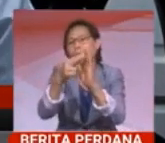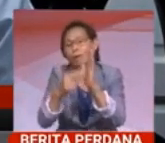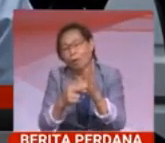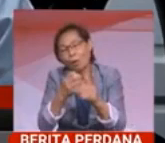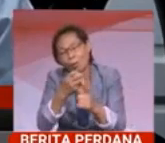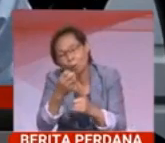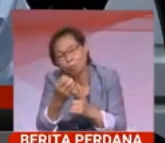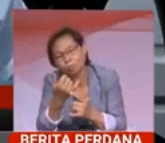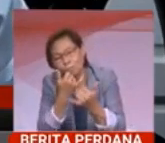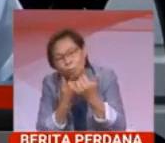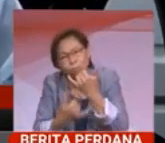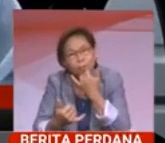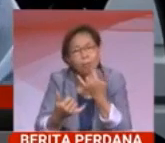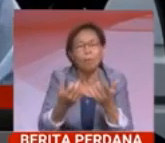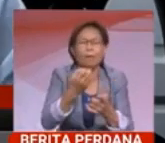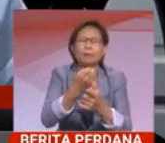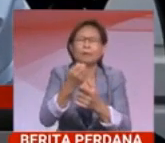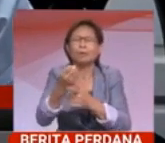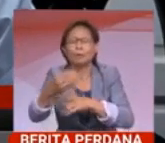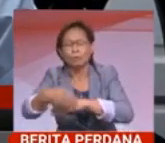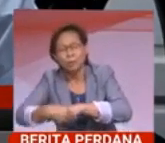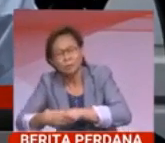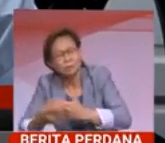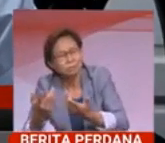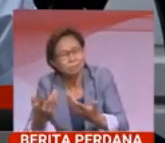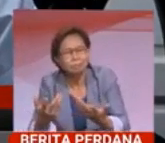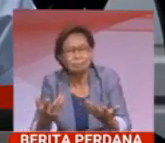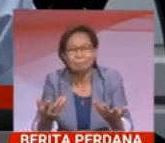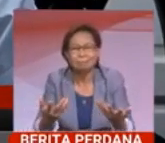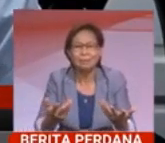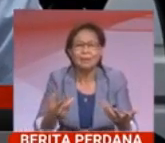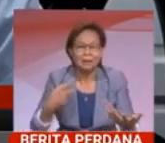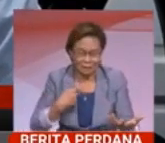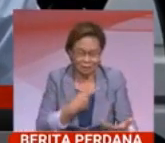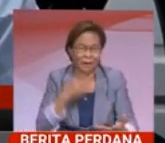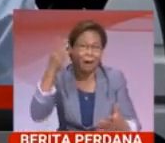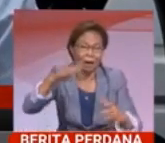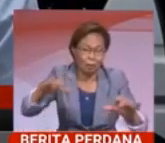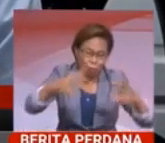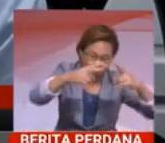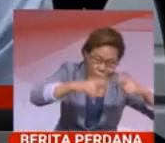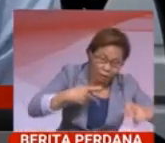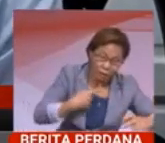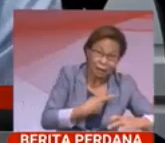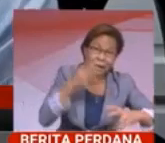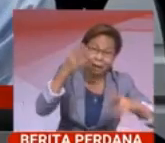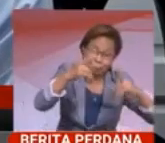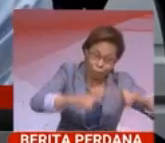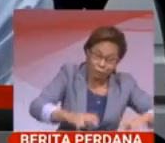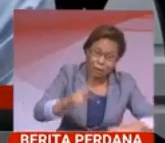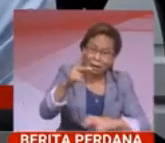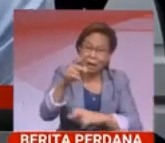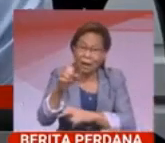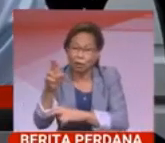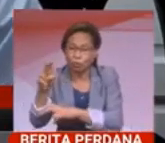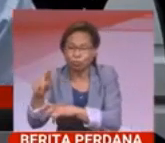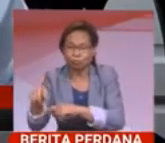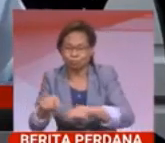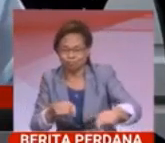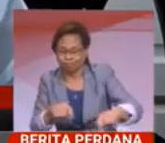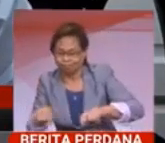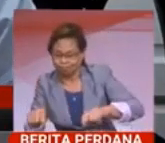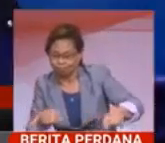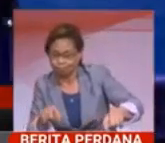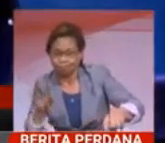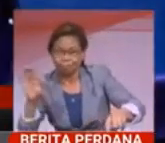yang tersalah karena aku ataupun cuman sekalipun maka kita akan kita lakukan catatan kwa karambit kenakan dengan